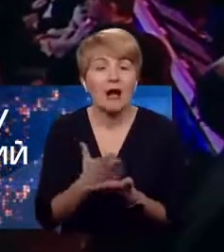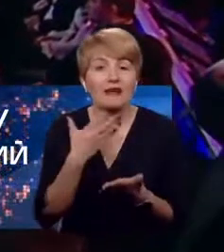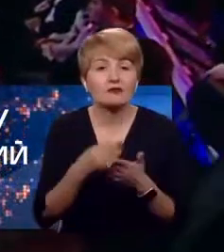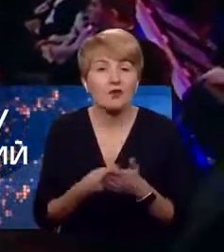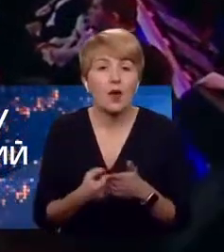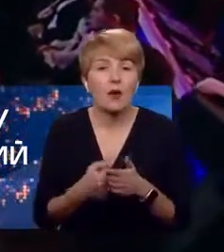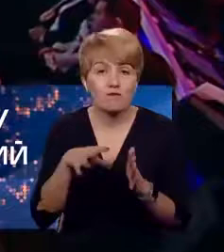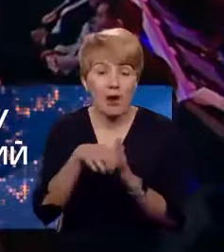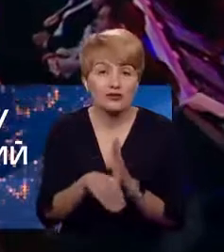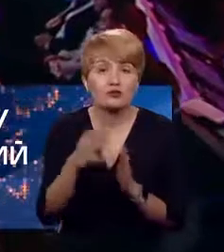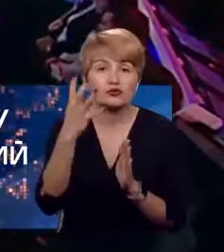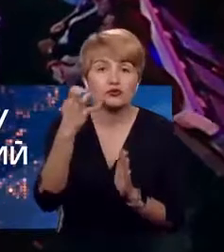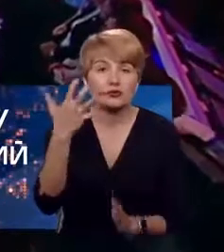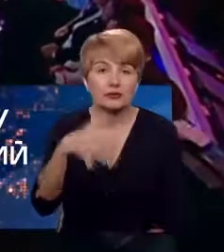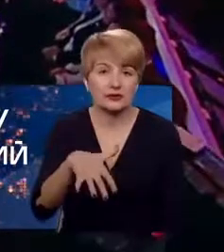цифру 450.